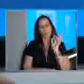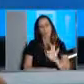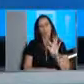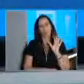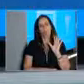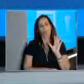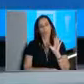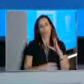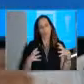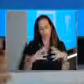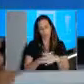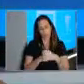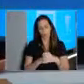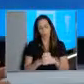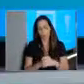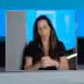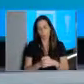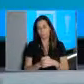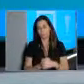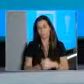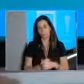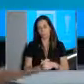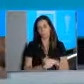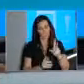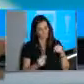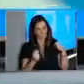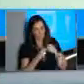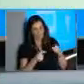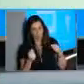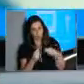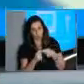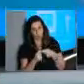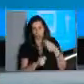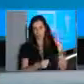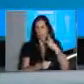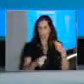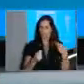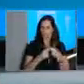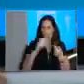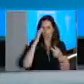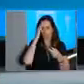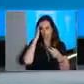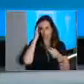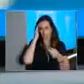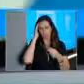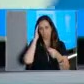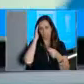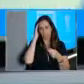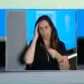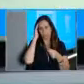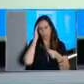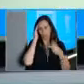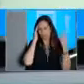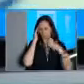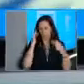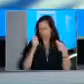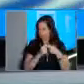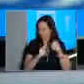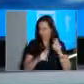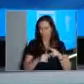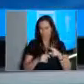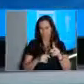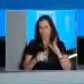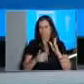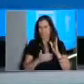לפגוע בלכידות הציבורית, בזהות היהודית. זה קשור? אתה קושר בין הדברים האלה? בוודאי שזה קשור, זה אותם גופים, הם מזינים אחד לשני, הם נותנים אחד